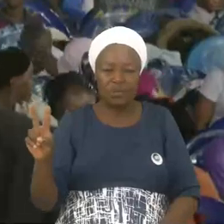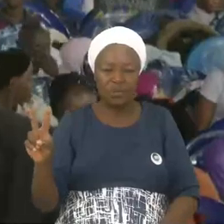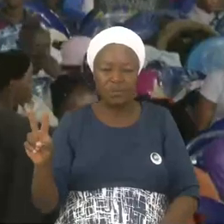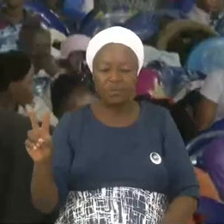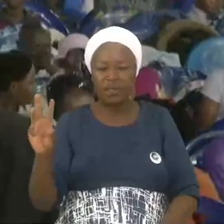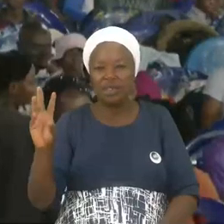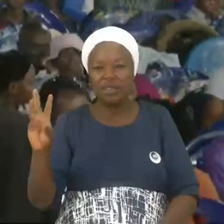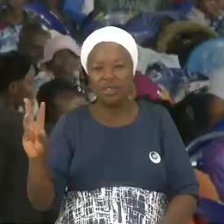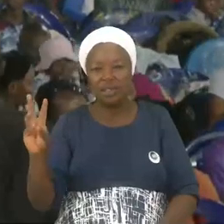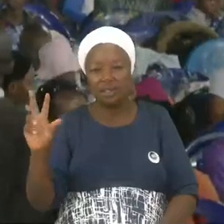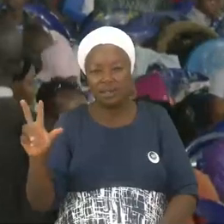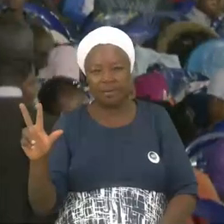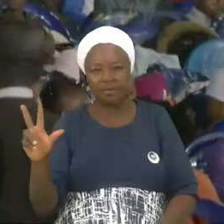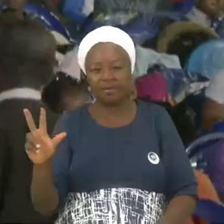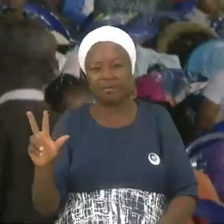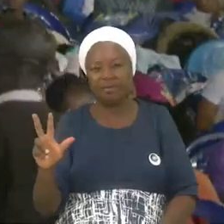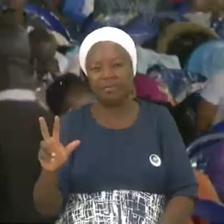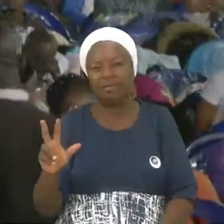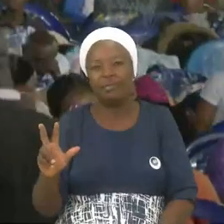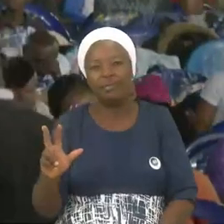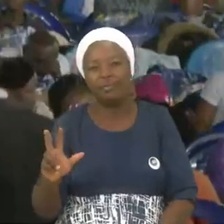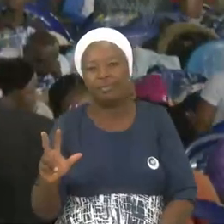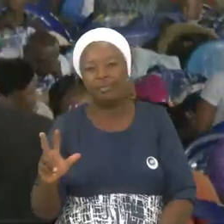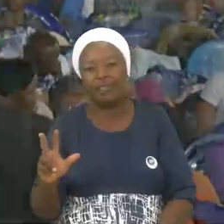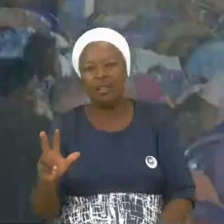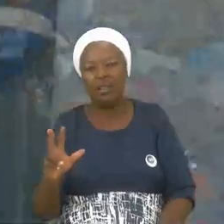54 44 92 63.